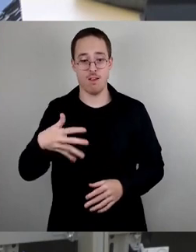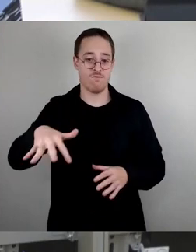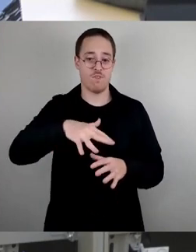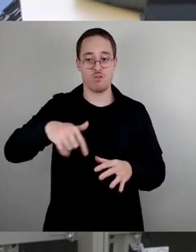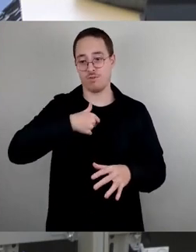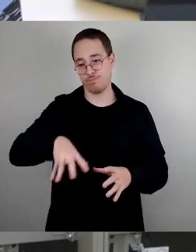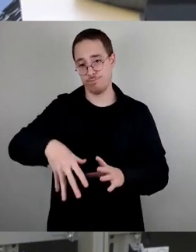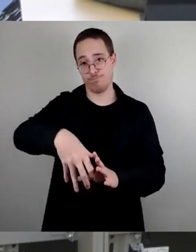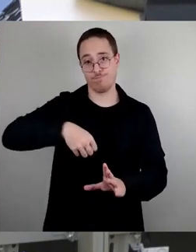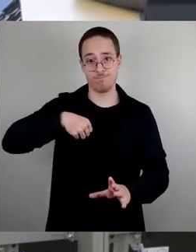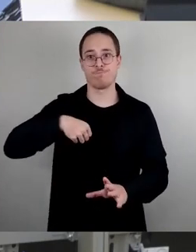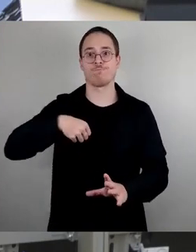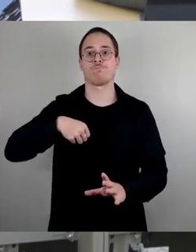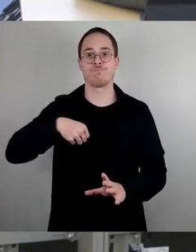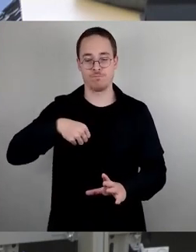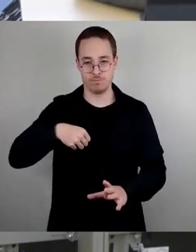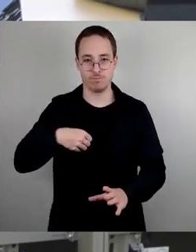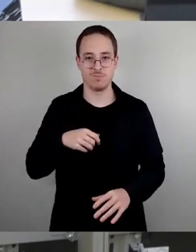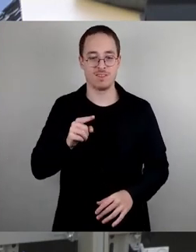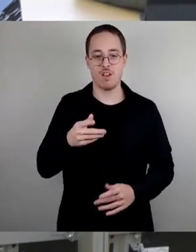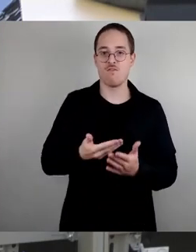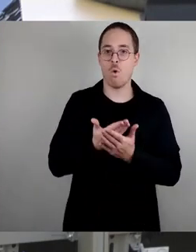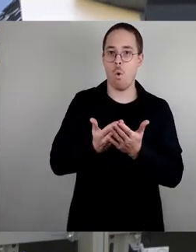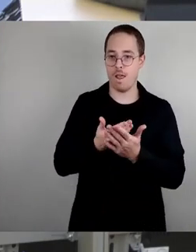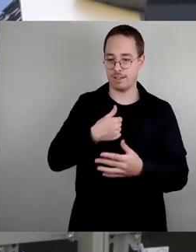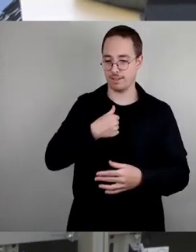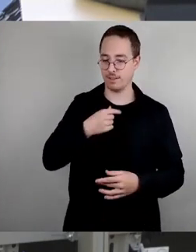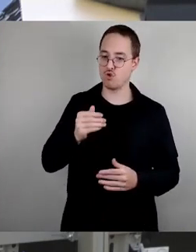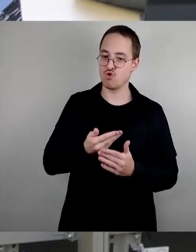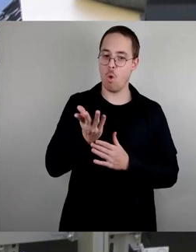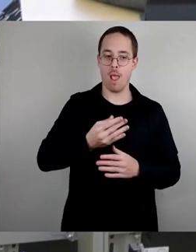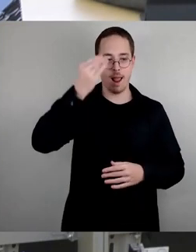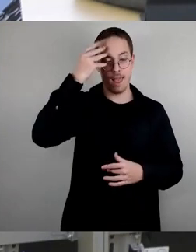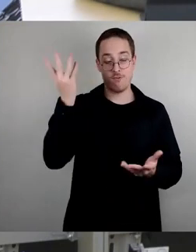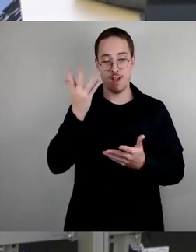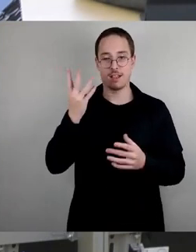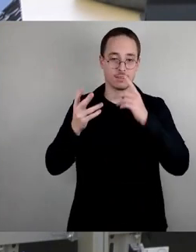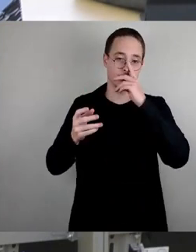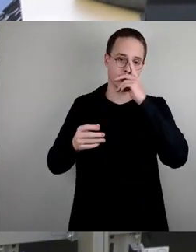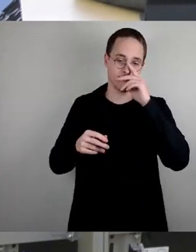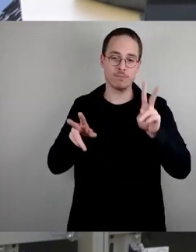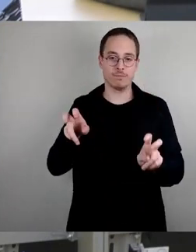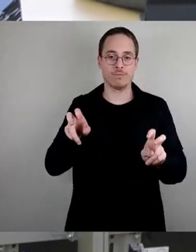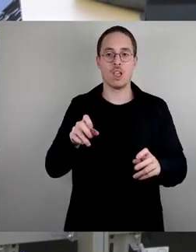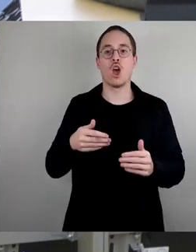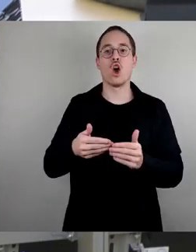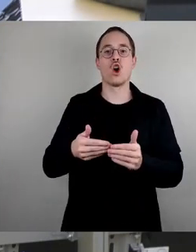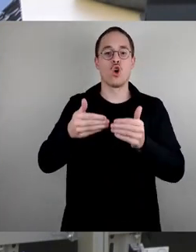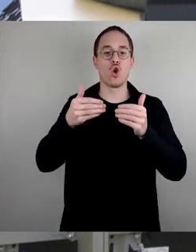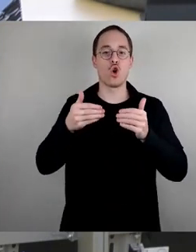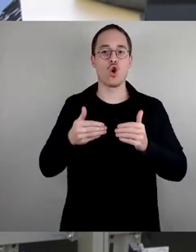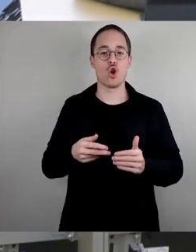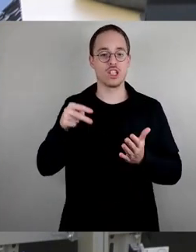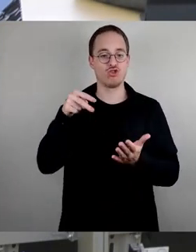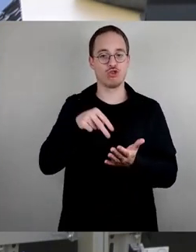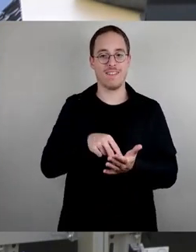mit dieser Vorlage etwas Neues gelernt, und zwar den Begriff rückständiger Grunderwerb. Ein ganz wesentlicher Anteil der Flächen, würden Sie jetzt überhaupt nicht